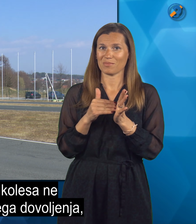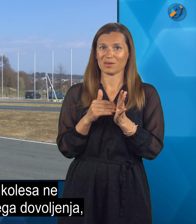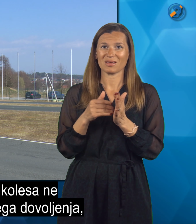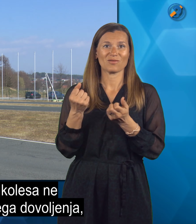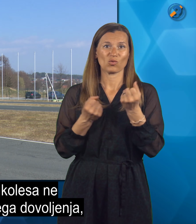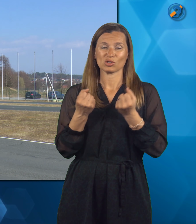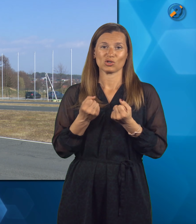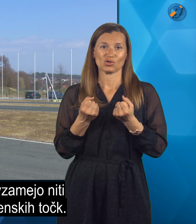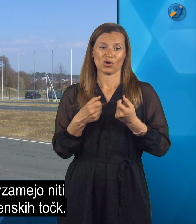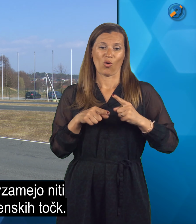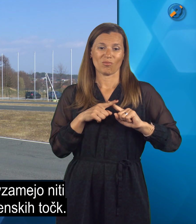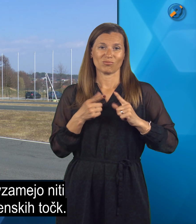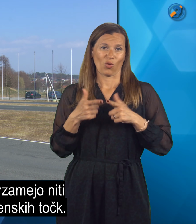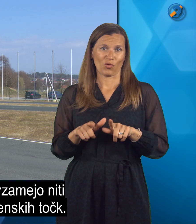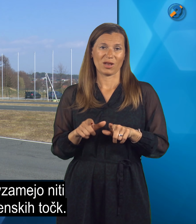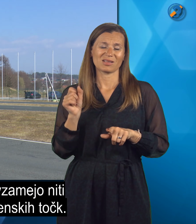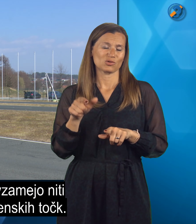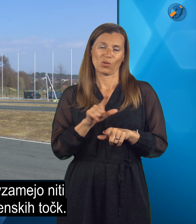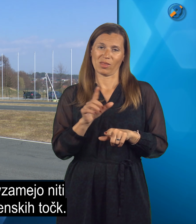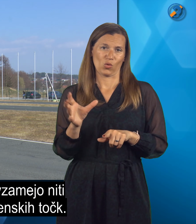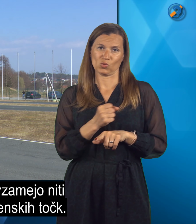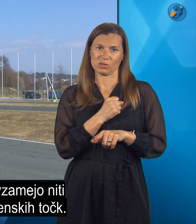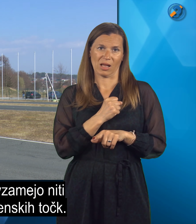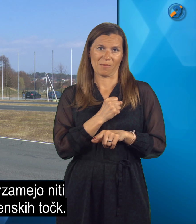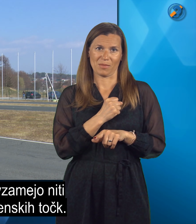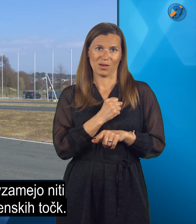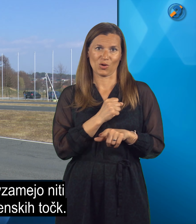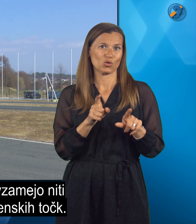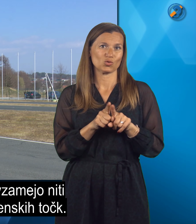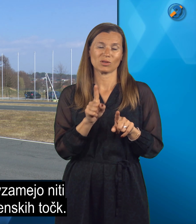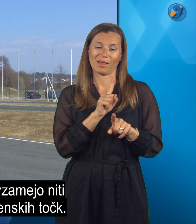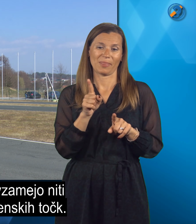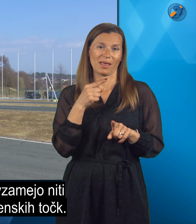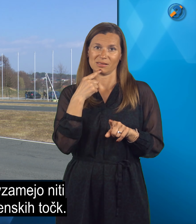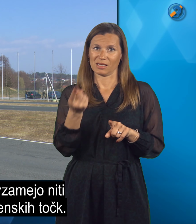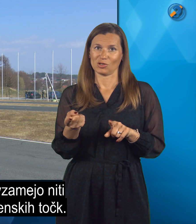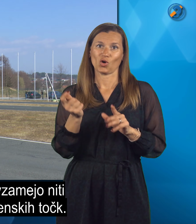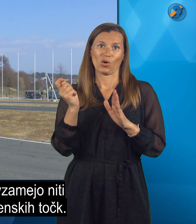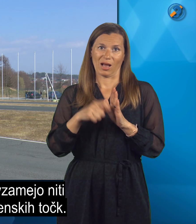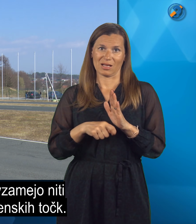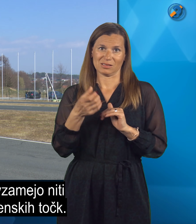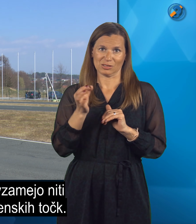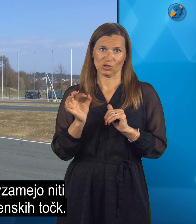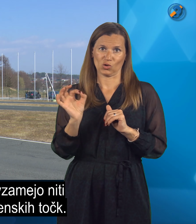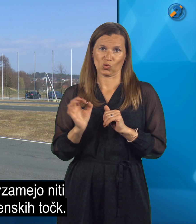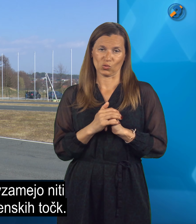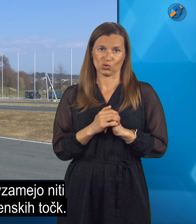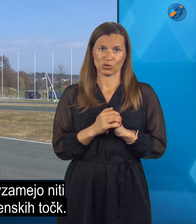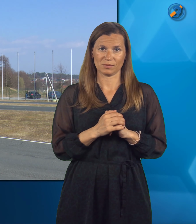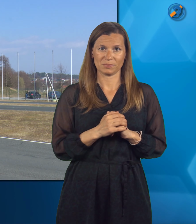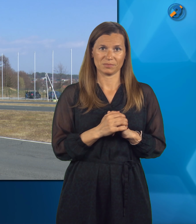vozniškega dovoljenja, mu tega tudi ne odvzamejo, niti ne izrečejo kazenskih točk.